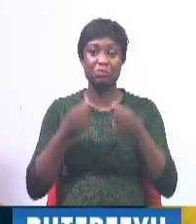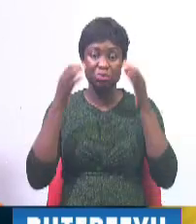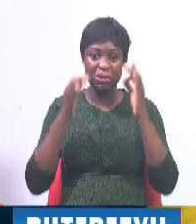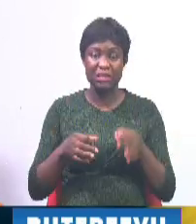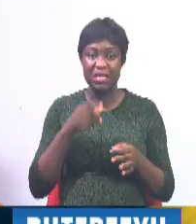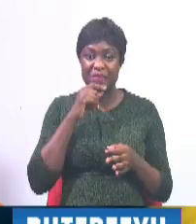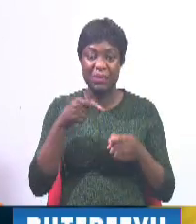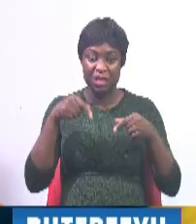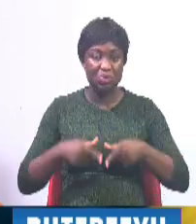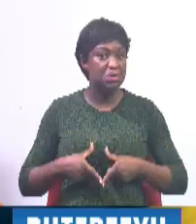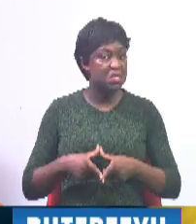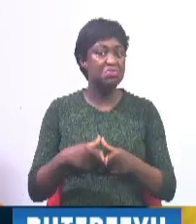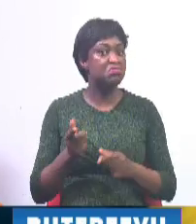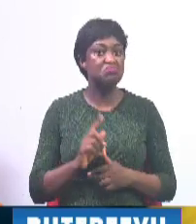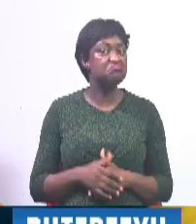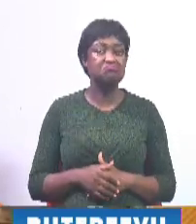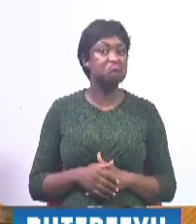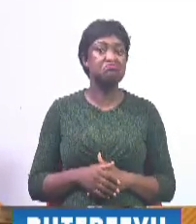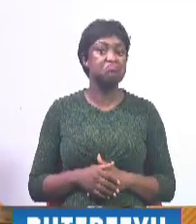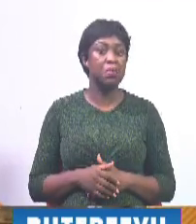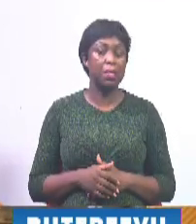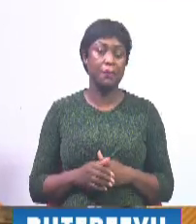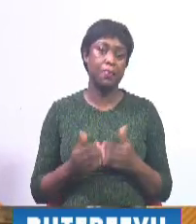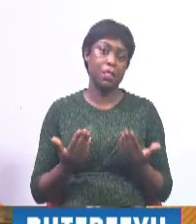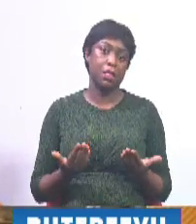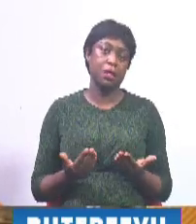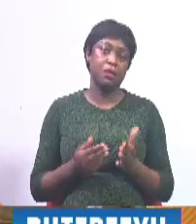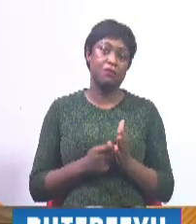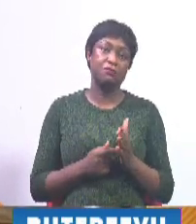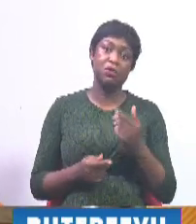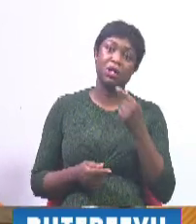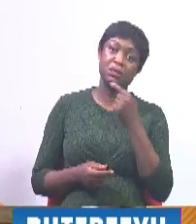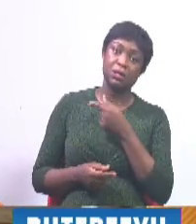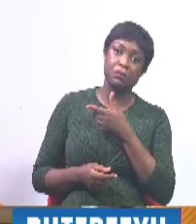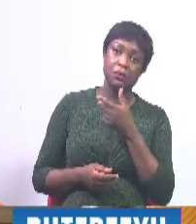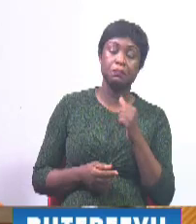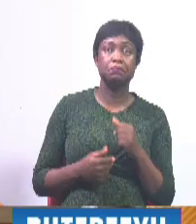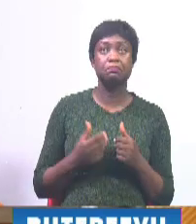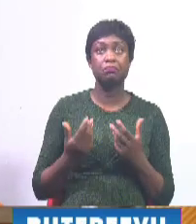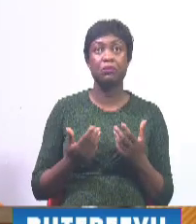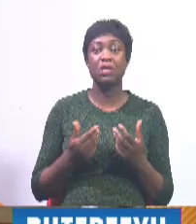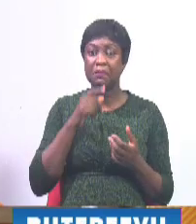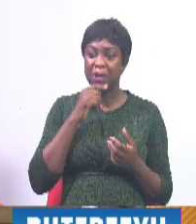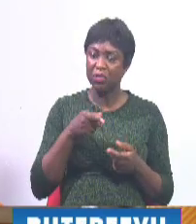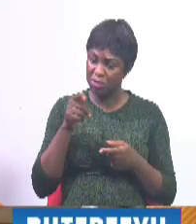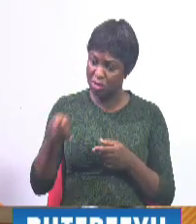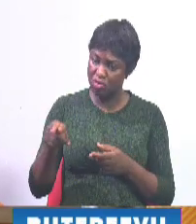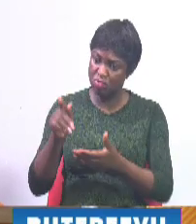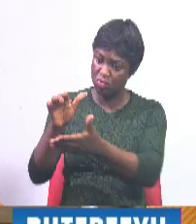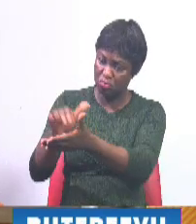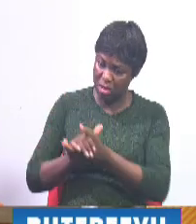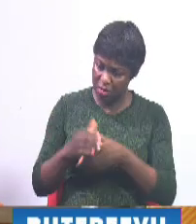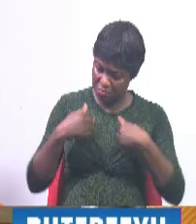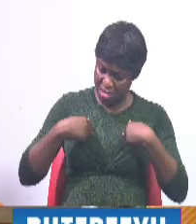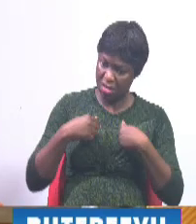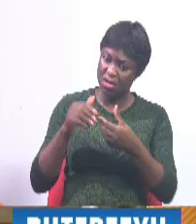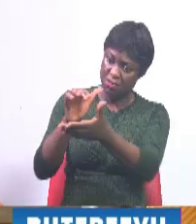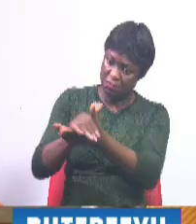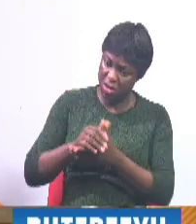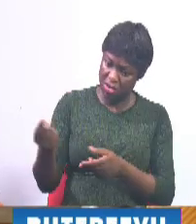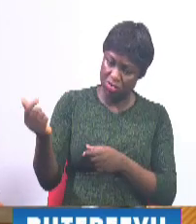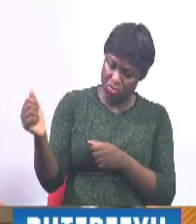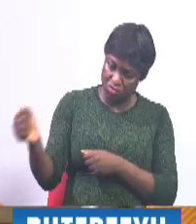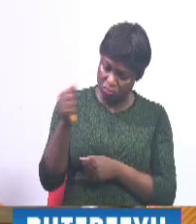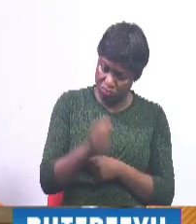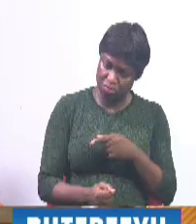kakati ebintu bwe bityo nze ndabakati ewange omusajja nja kugamba nakuwasa n'ojja ewange ekyokka